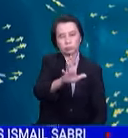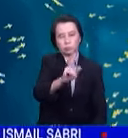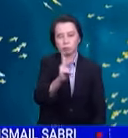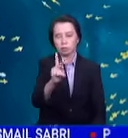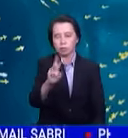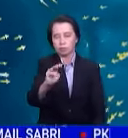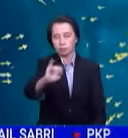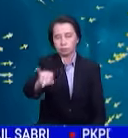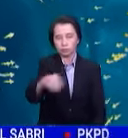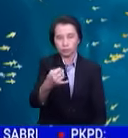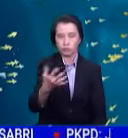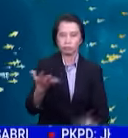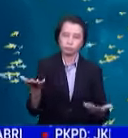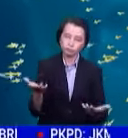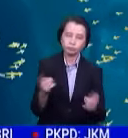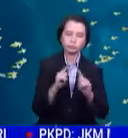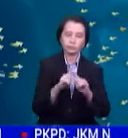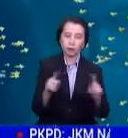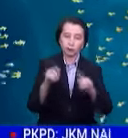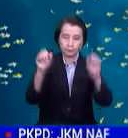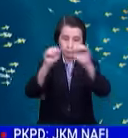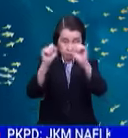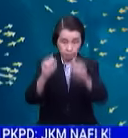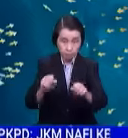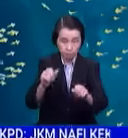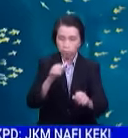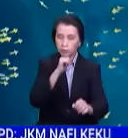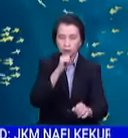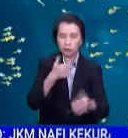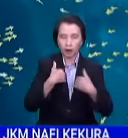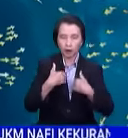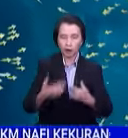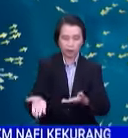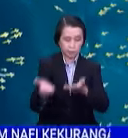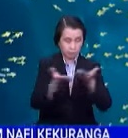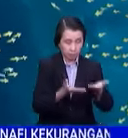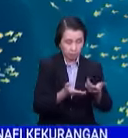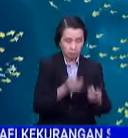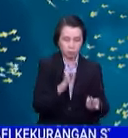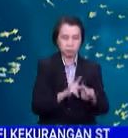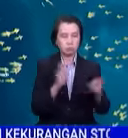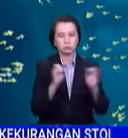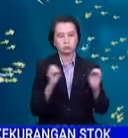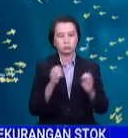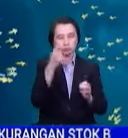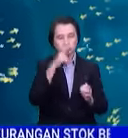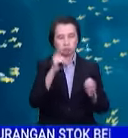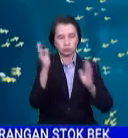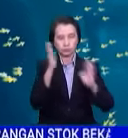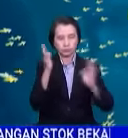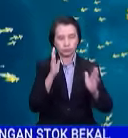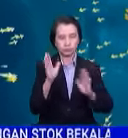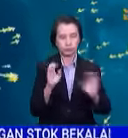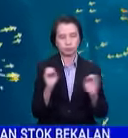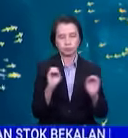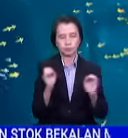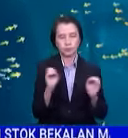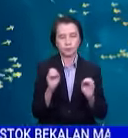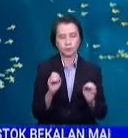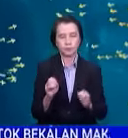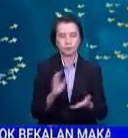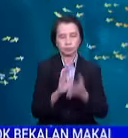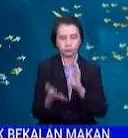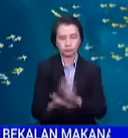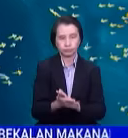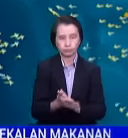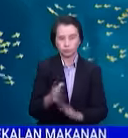km sejam. Walau bagaimanapun, sistem ini dijangkakan tidak membawa sebarang kesan signifikan terhadap rantau negara kita.